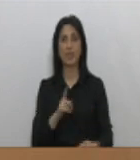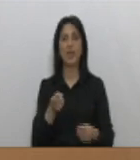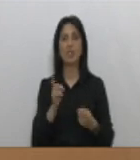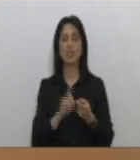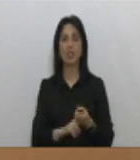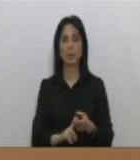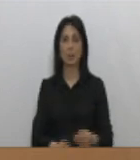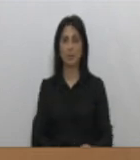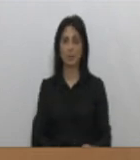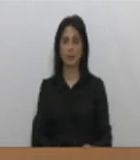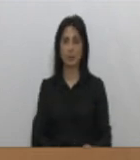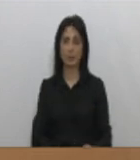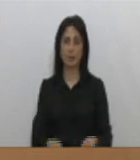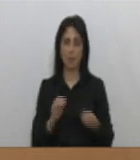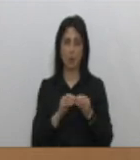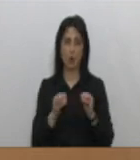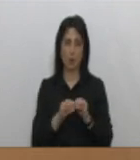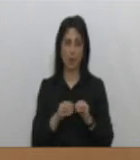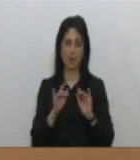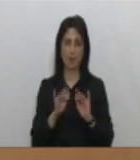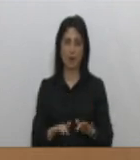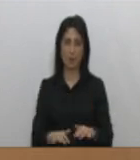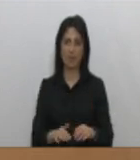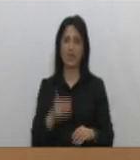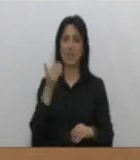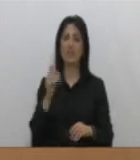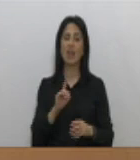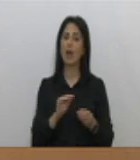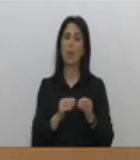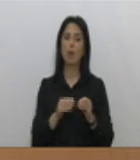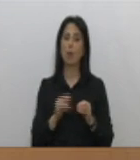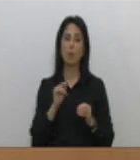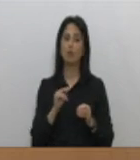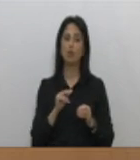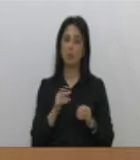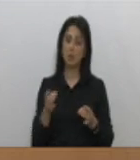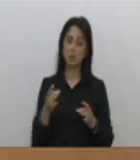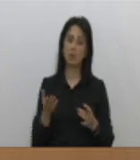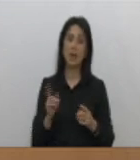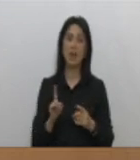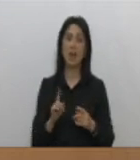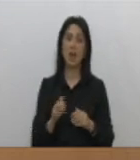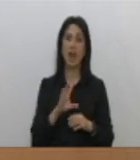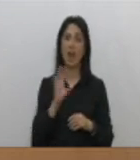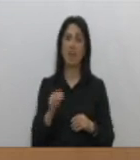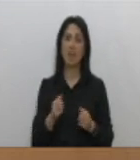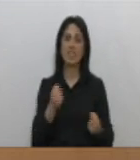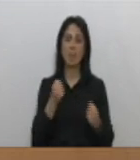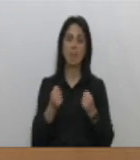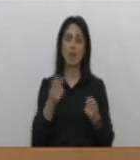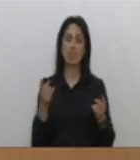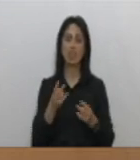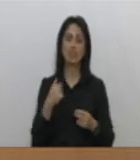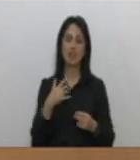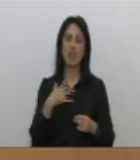შეეხება პრობლემებს და საქმეს. Თქვენ რა პრობლემებზე მუშაობთ, ერთი ეგვითხარით. Ყველაზე მაგრად როცა შეიძლებოდა